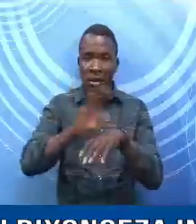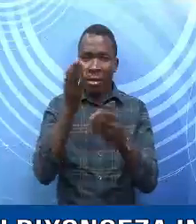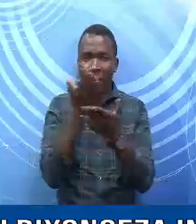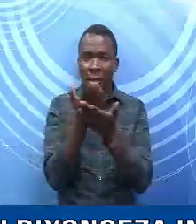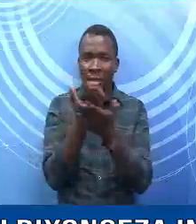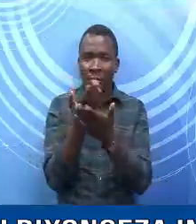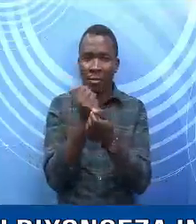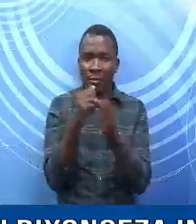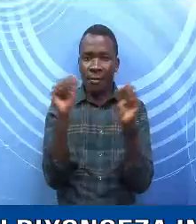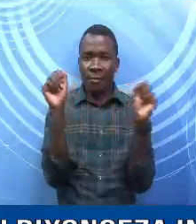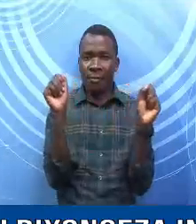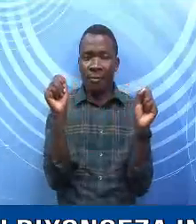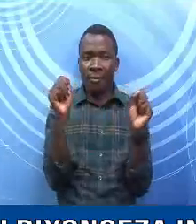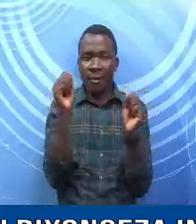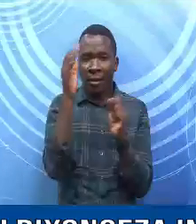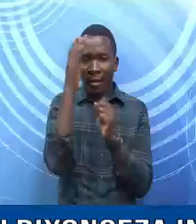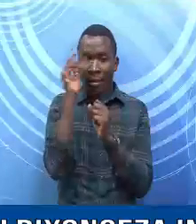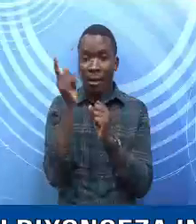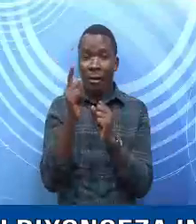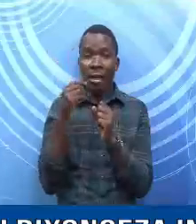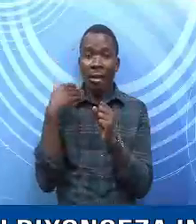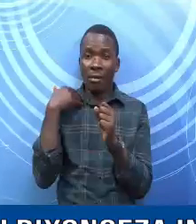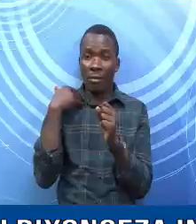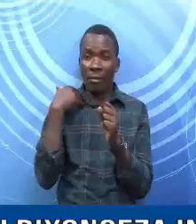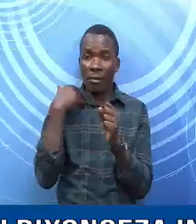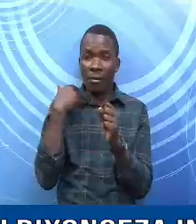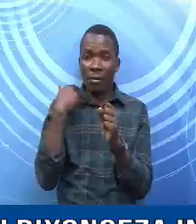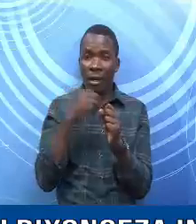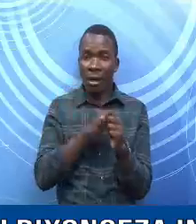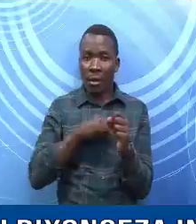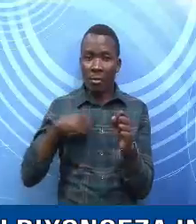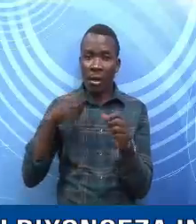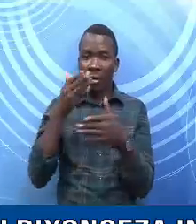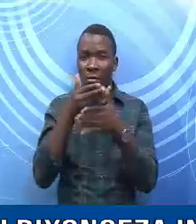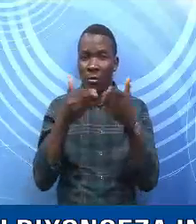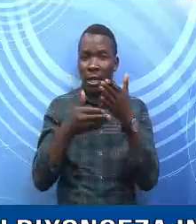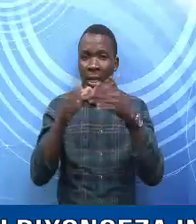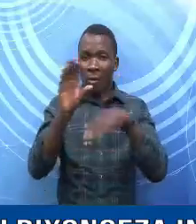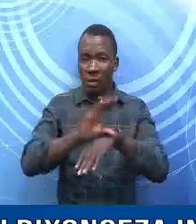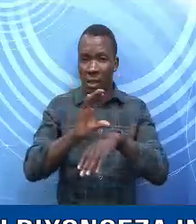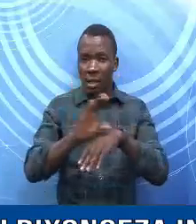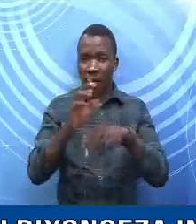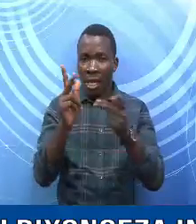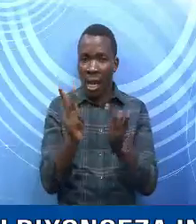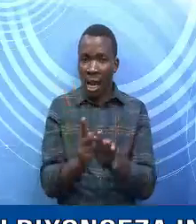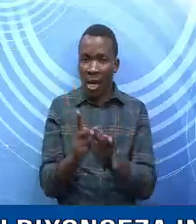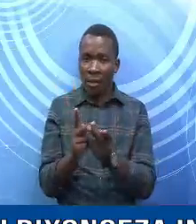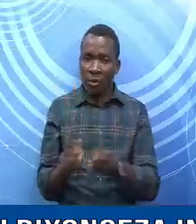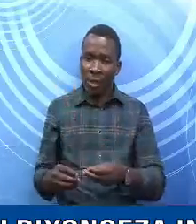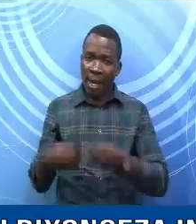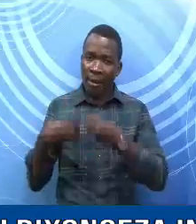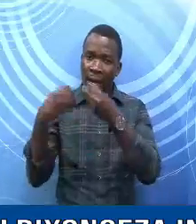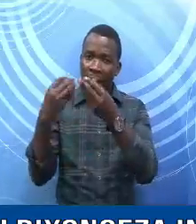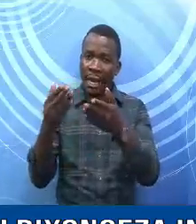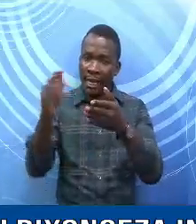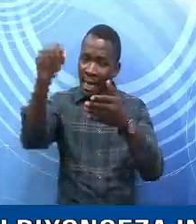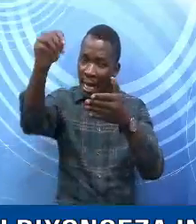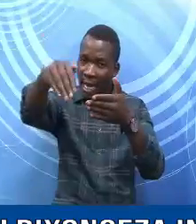barenganurwa. Kuko ntawe ari kwanga yuko bubaka inzu y'Imana, noneho aho uyu nguyu yari yabageneye epiriye niho